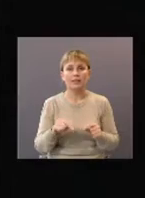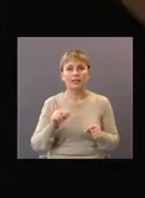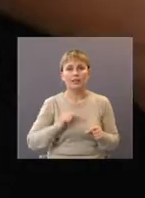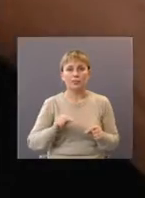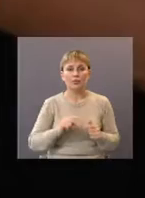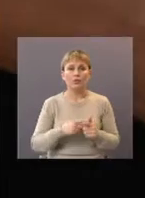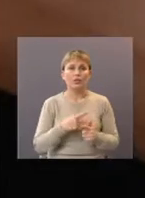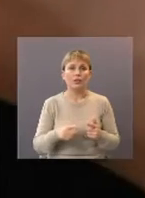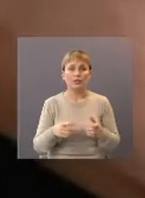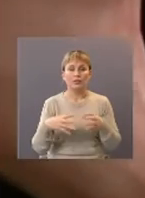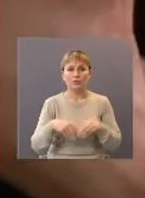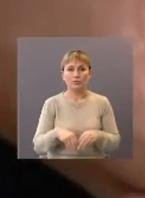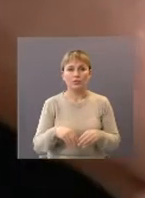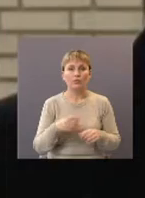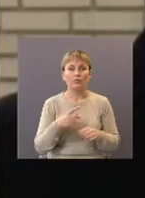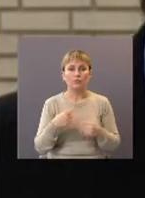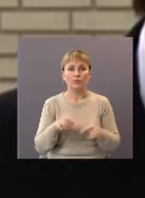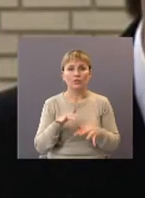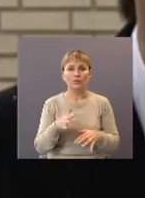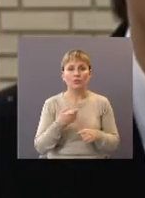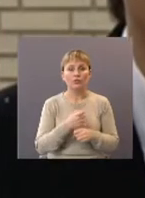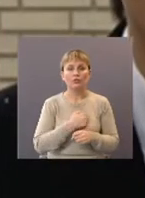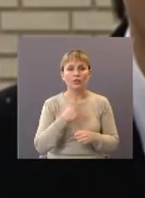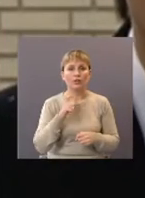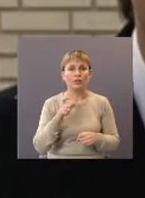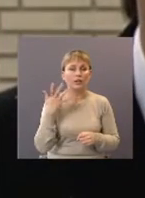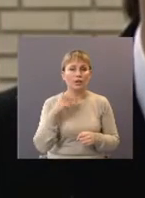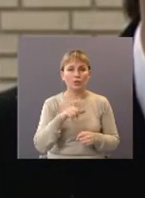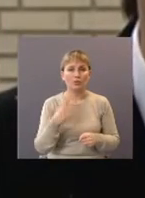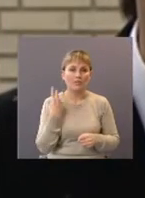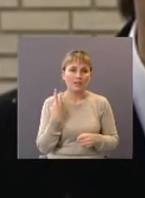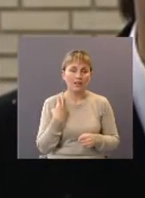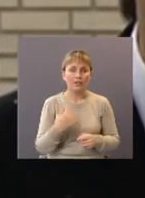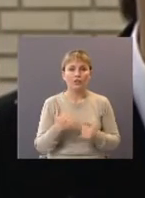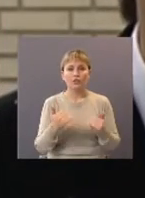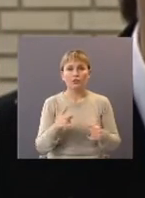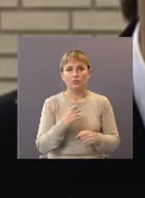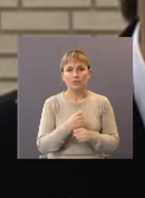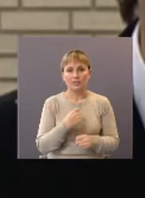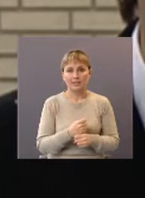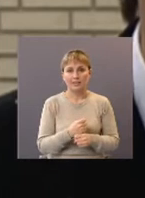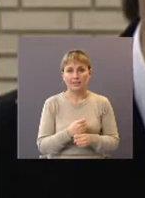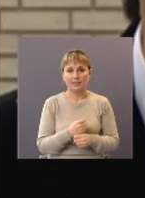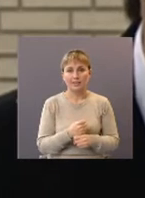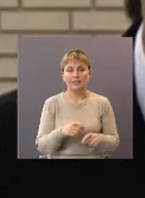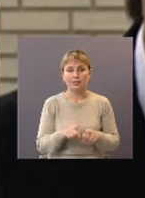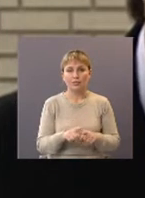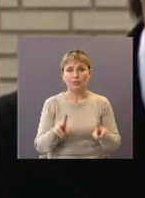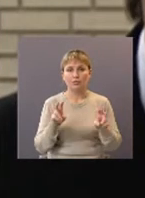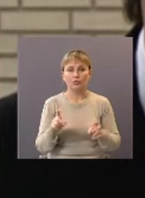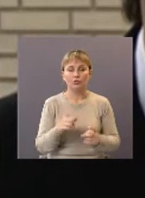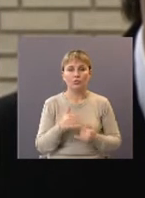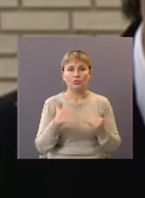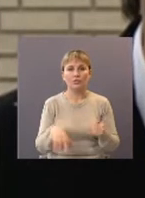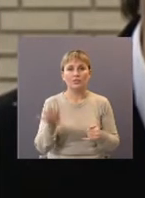работает или учредитель. Другое дело, очень жалко, когда люди залезают в долги ради того, чтобы сделать такой ивент, чтобы удивить